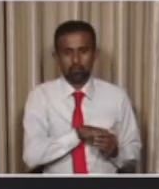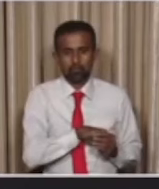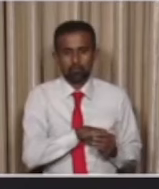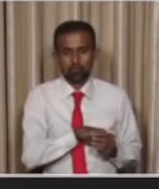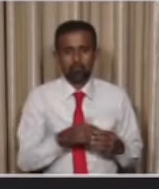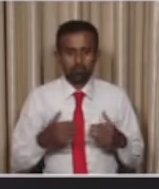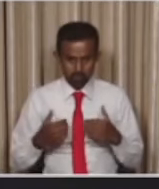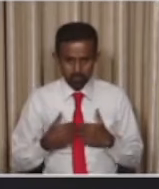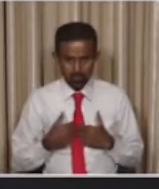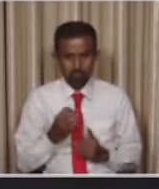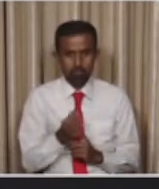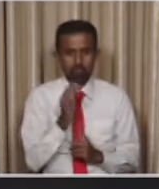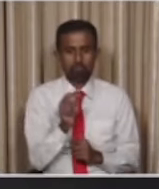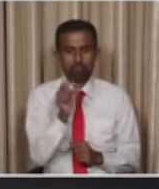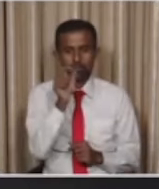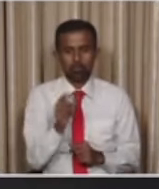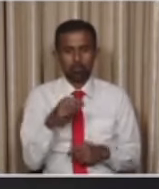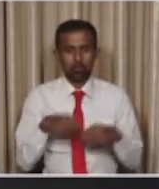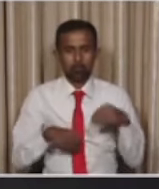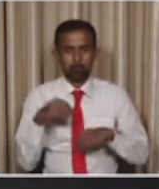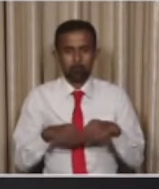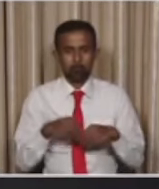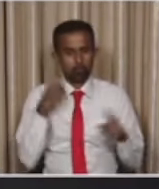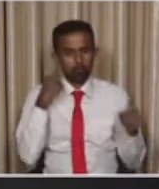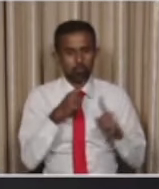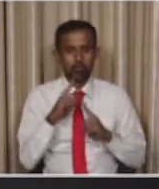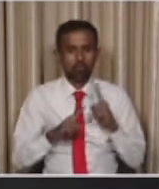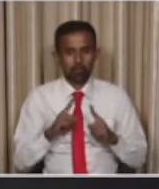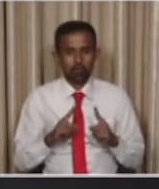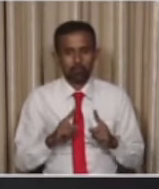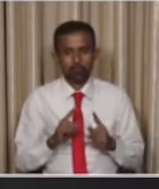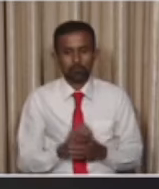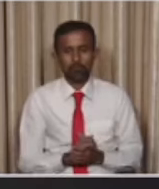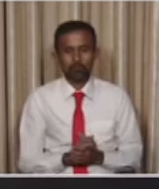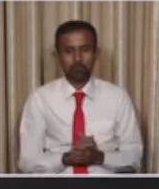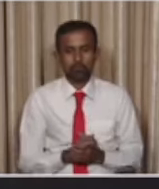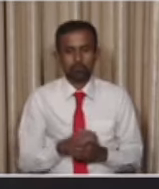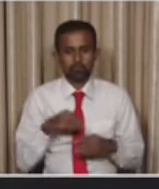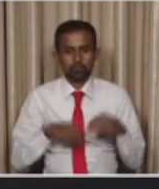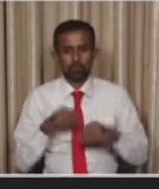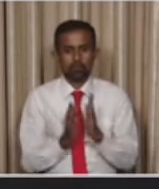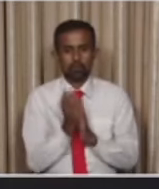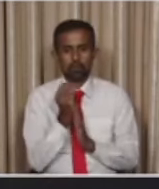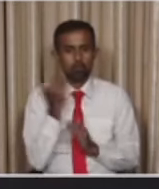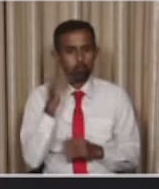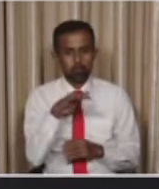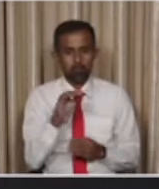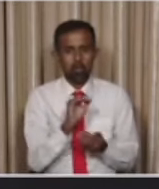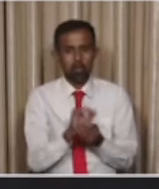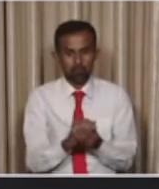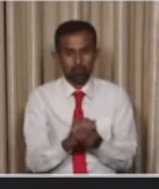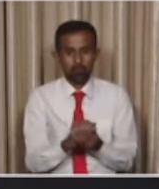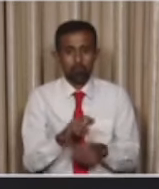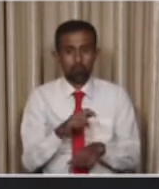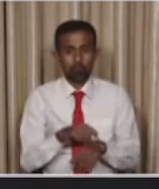අපි ජනාධිපති මැතිවරණයක් ගැන තමයි අපි කතා කරන්නේ. ඡන්ද අයිතිය ජනතාවට තියෙනවා.